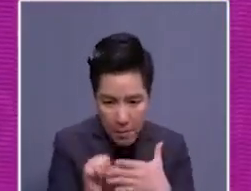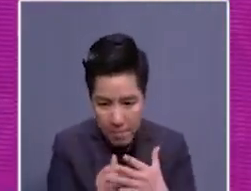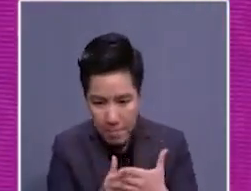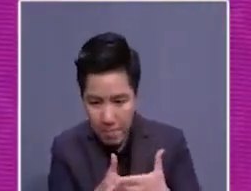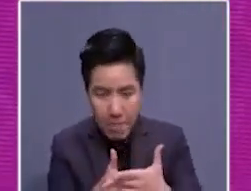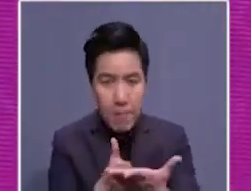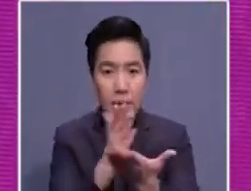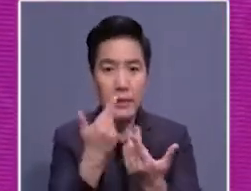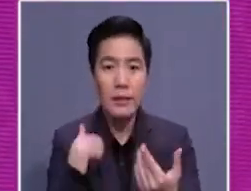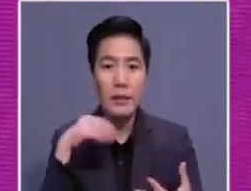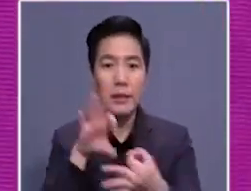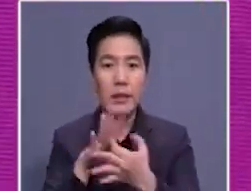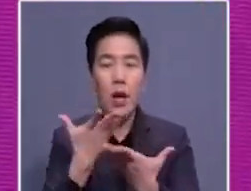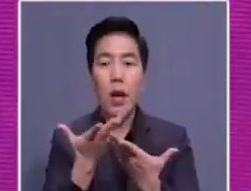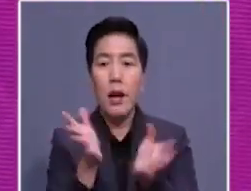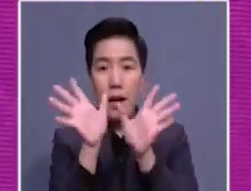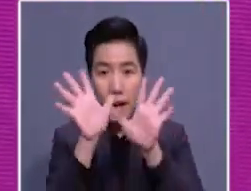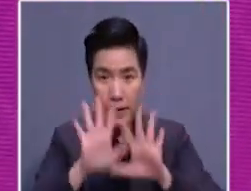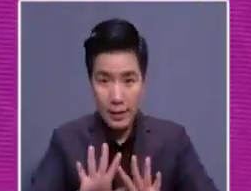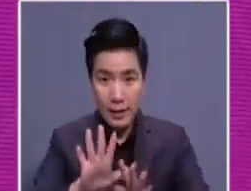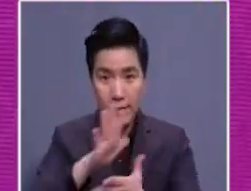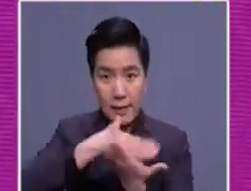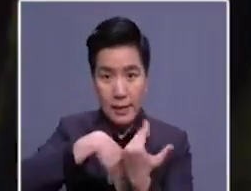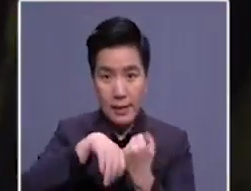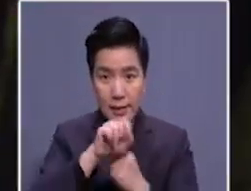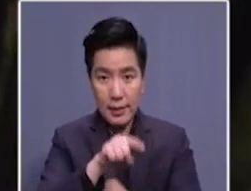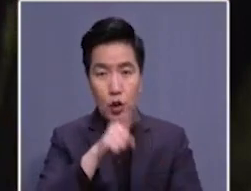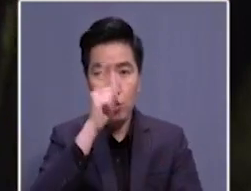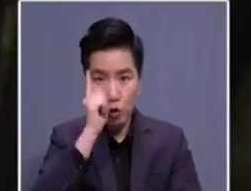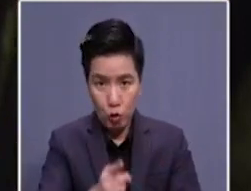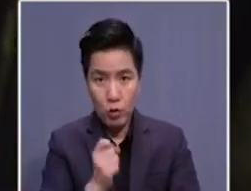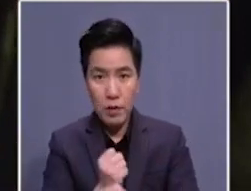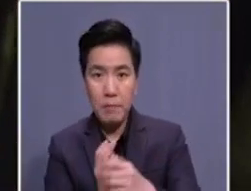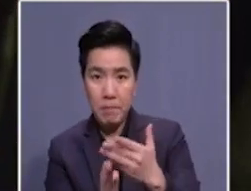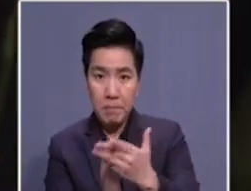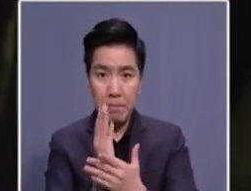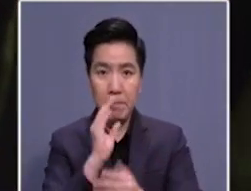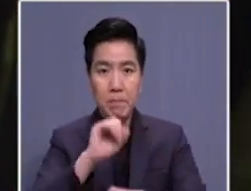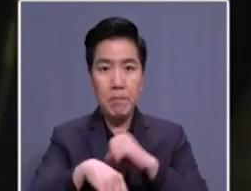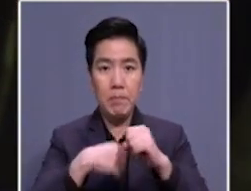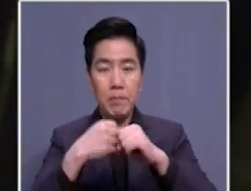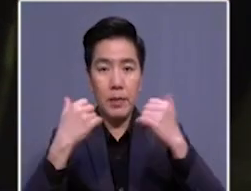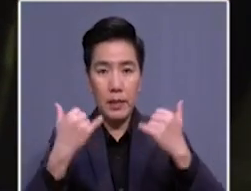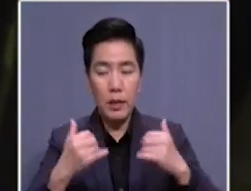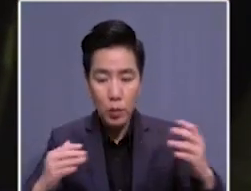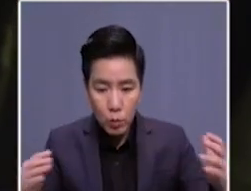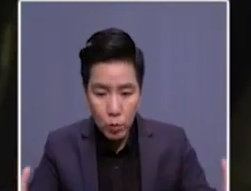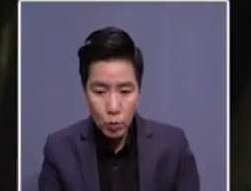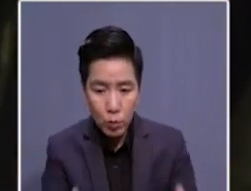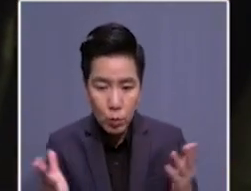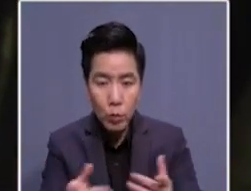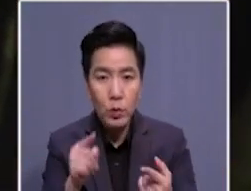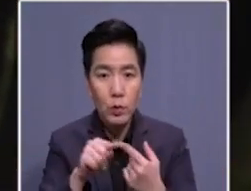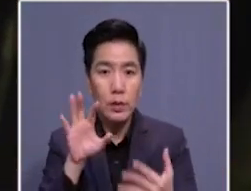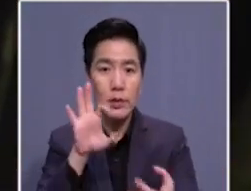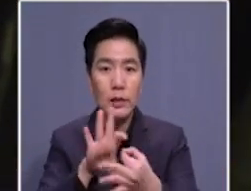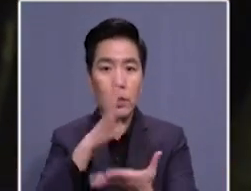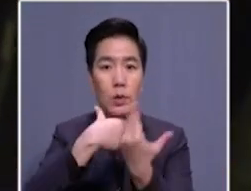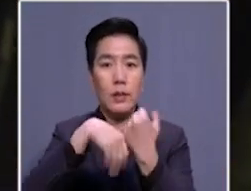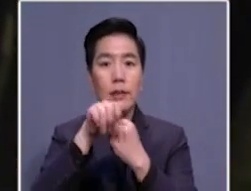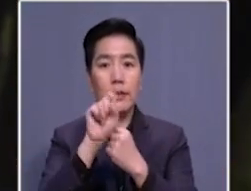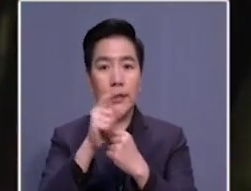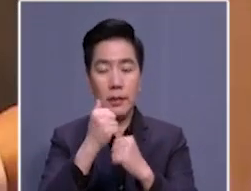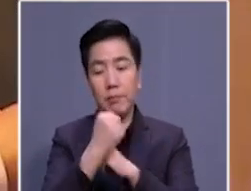าเกี่ยวกับความร่วมมือทางเศรษฐกิจในระดับภูมิภาคหรืออาเซบต้องทำให้สำเร็จภายในปีนี้เพื่อกระตุ้นการเจริญเติบโตทางเศรษ